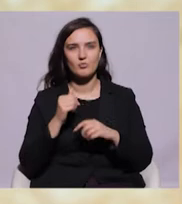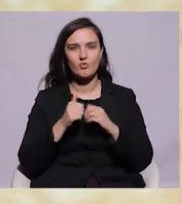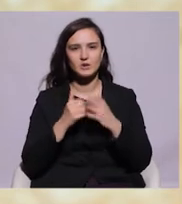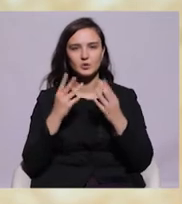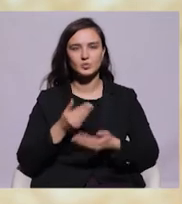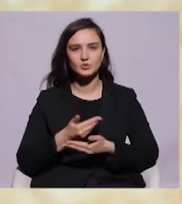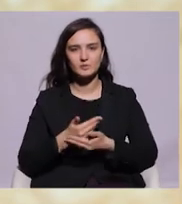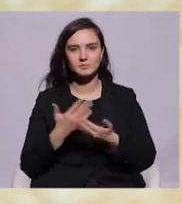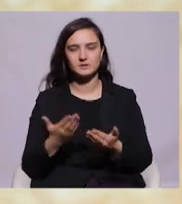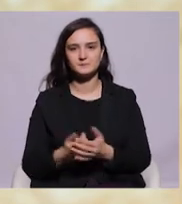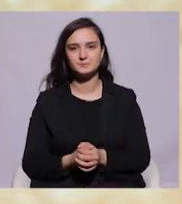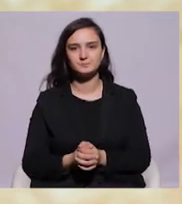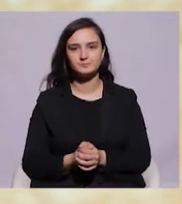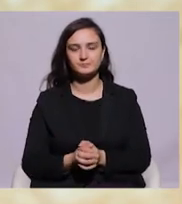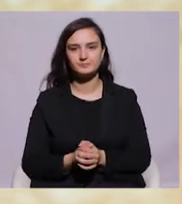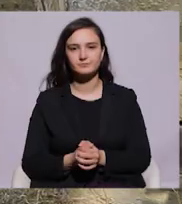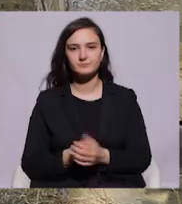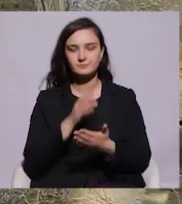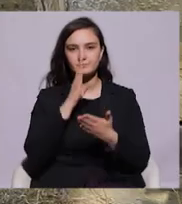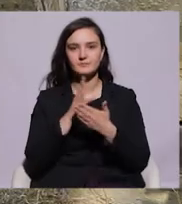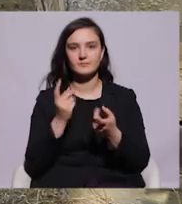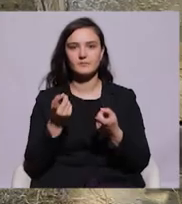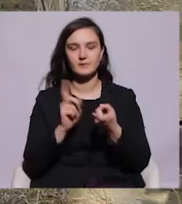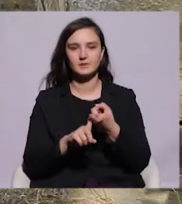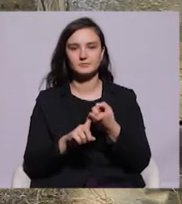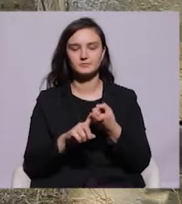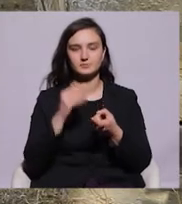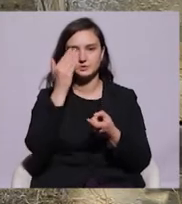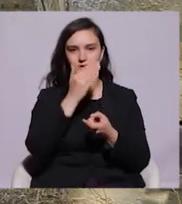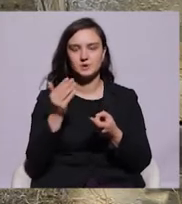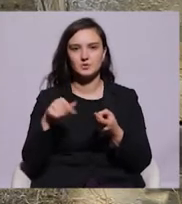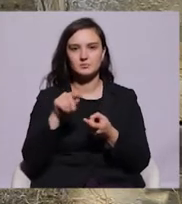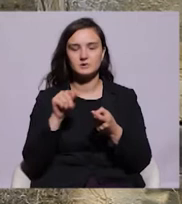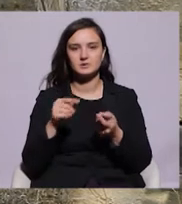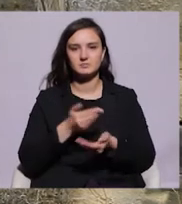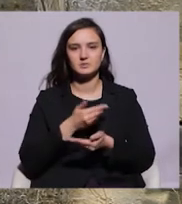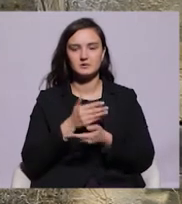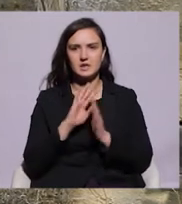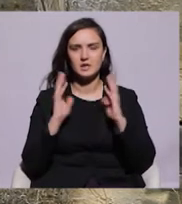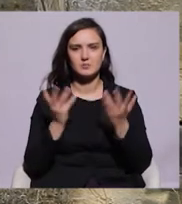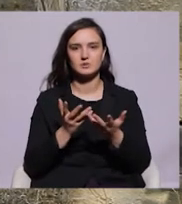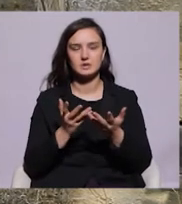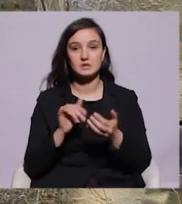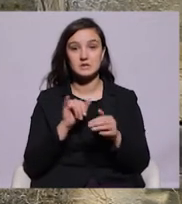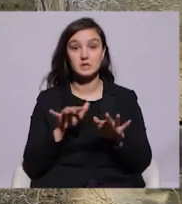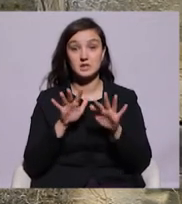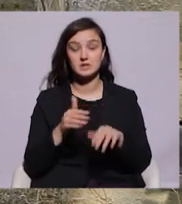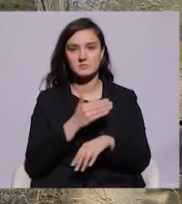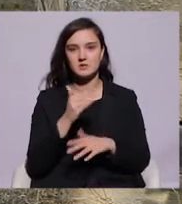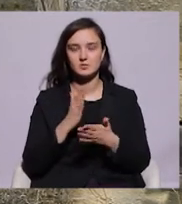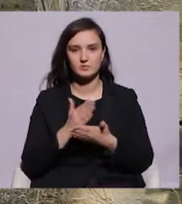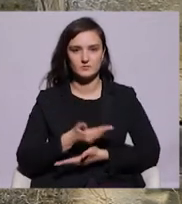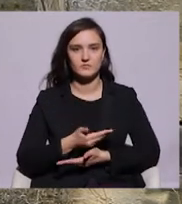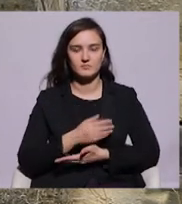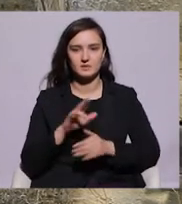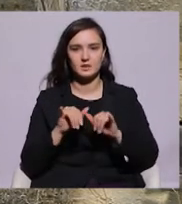ტრადიციები, ყოველდღიური ცხოვრების ნირი და რიტმი პირდაპირ კავშირშია ნებისმიერი მოსახლეობის იმ საყოფაცხოვრებო გარემოსთან, სადაც მათ